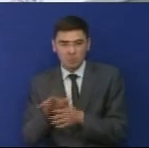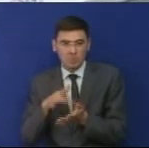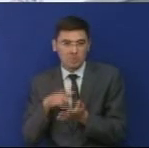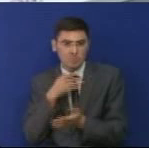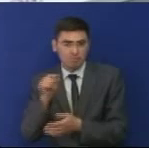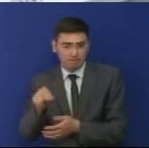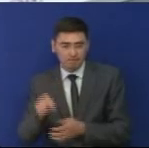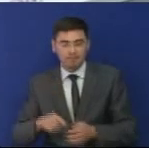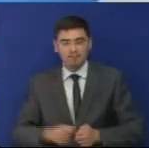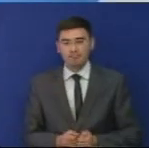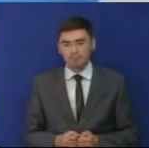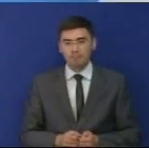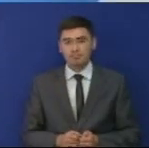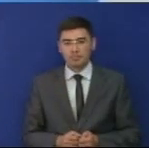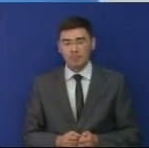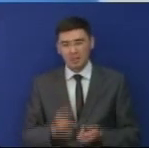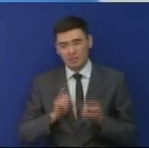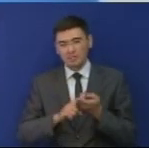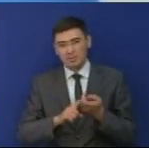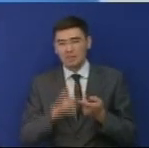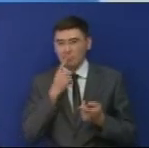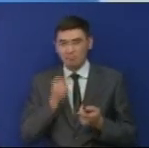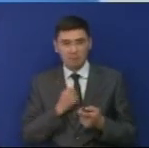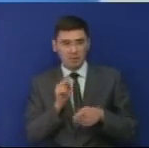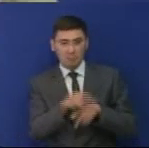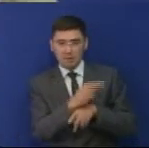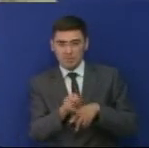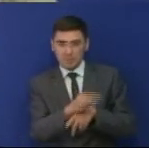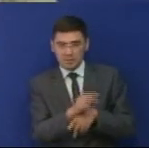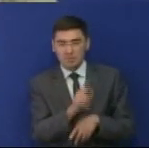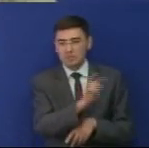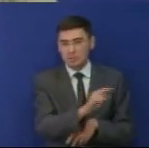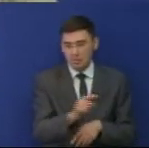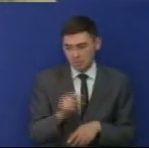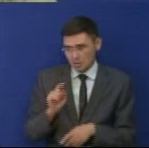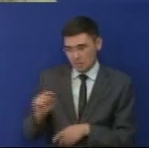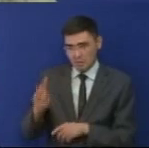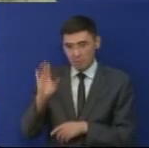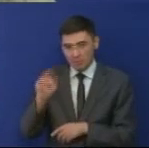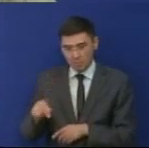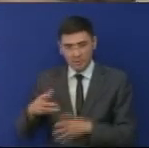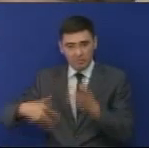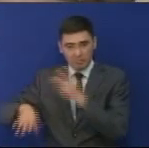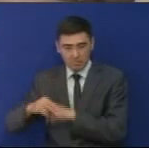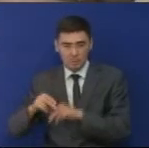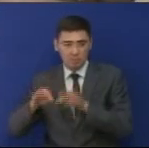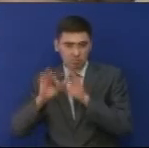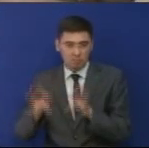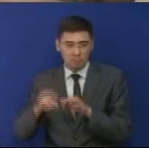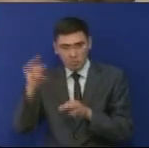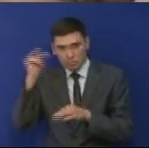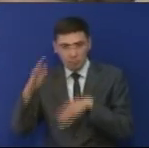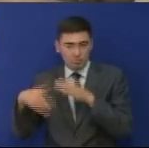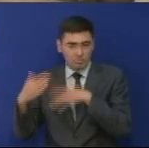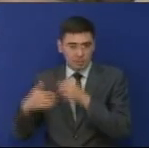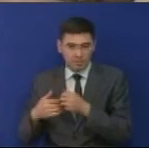по военно-патриотическому воспитанию молодежи активно занимаются повышением своего профессионального уровня. Методические занятия